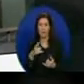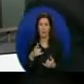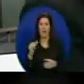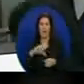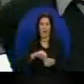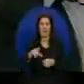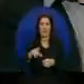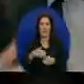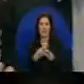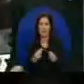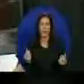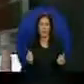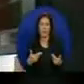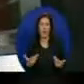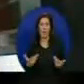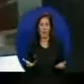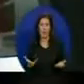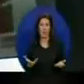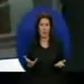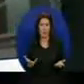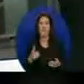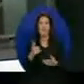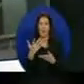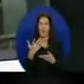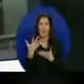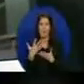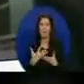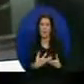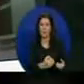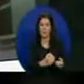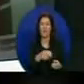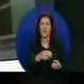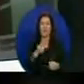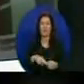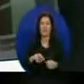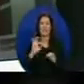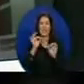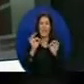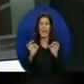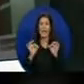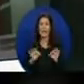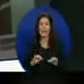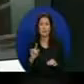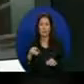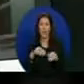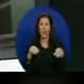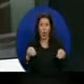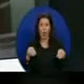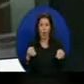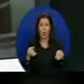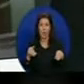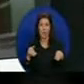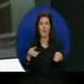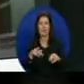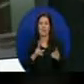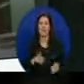יש שם שוק מוכנה ויסעו את הנפט, ויגיעו גרגירי חול מצופים בנפט, וכשהם ייפלו על אלמוגים, אז